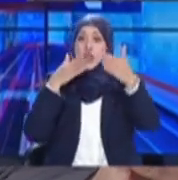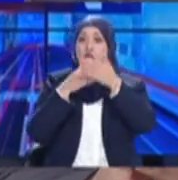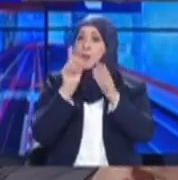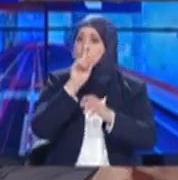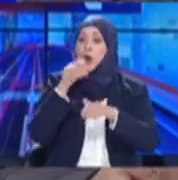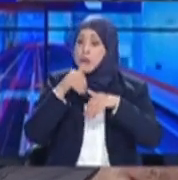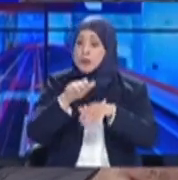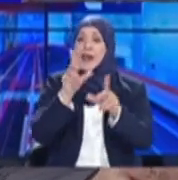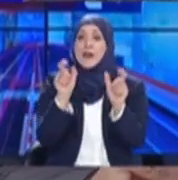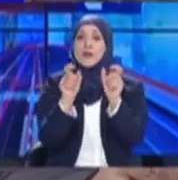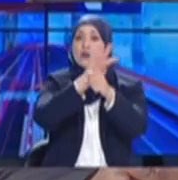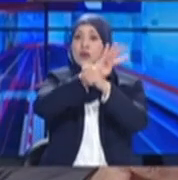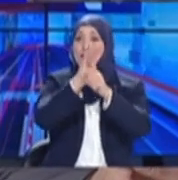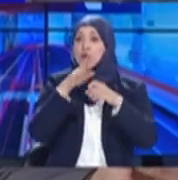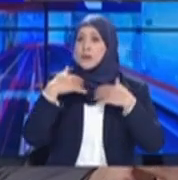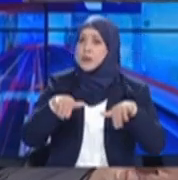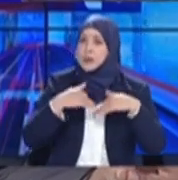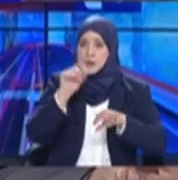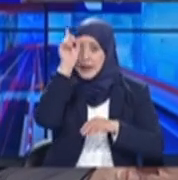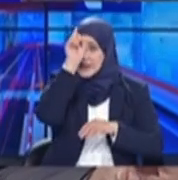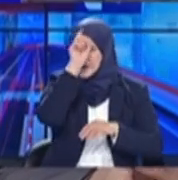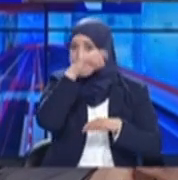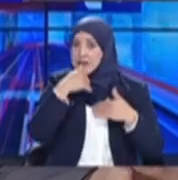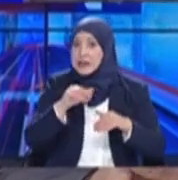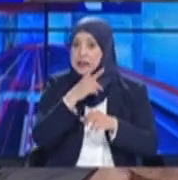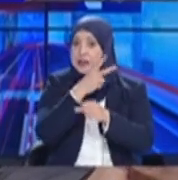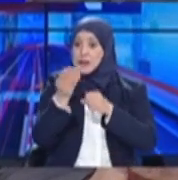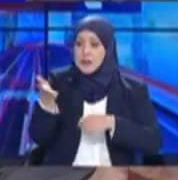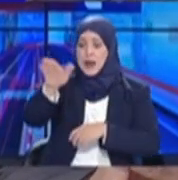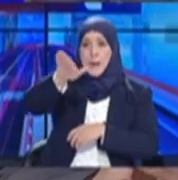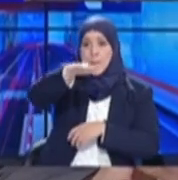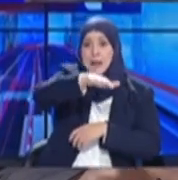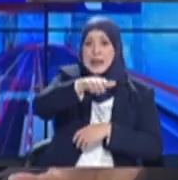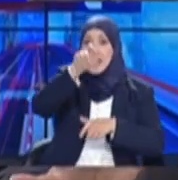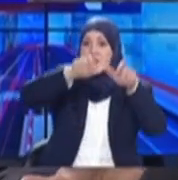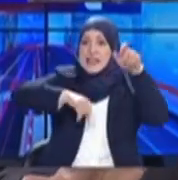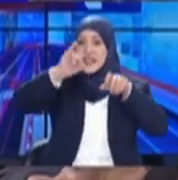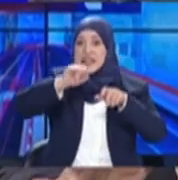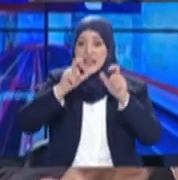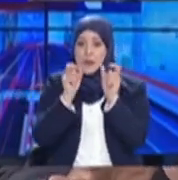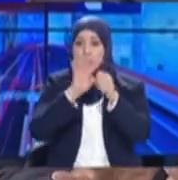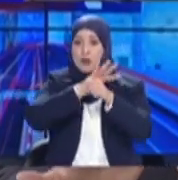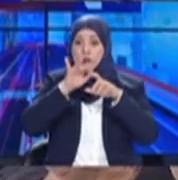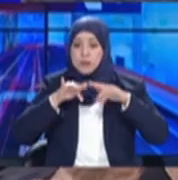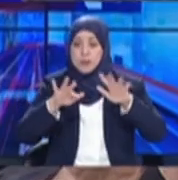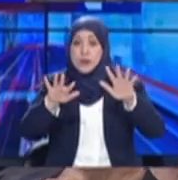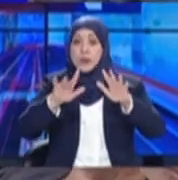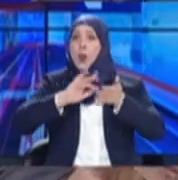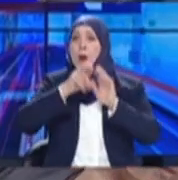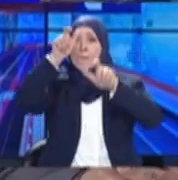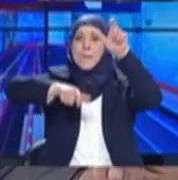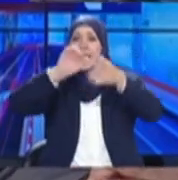القاتل الخط الرايدي كان اه الوبال تشرع وانتشار على كارثه وطنيه